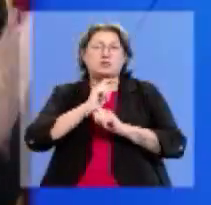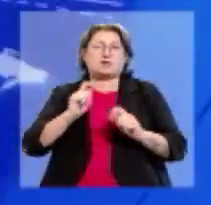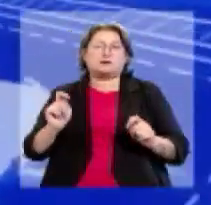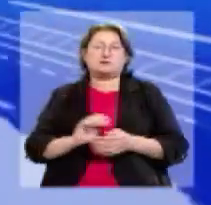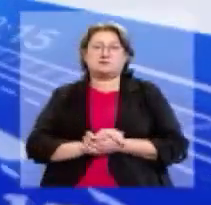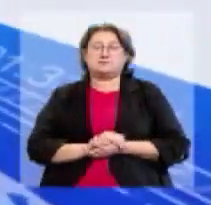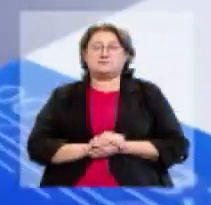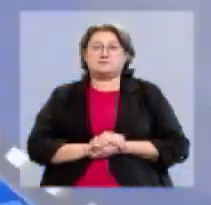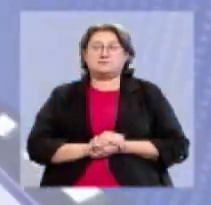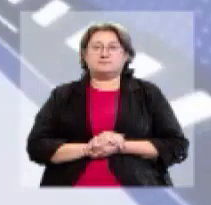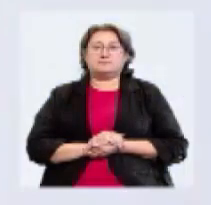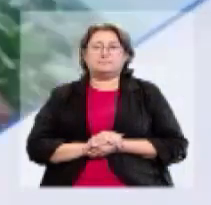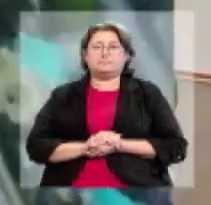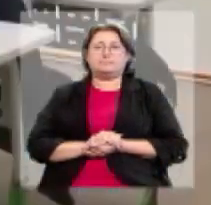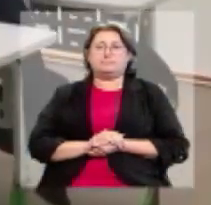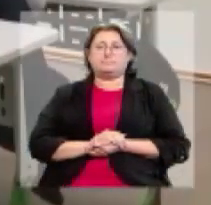награды.